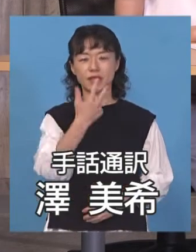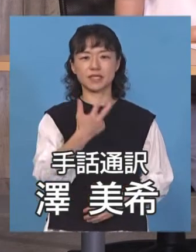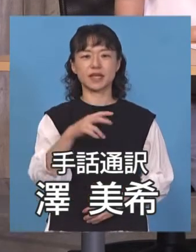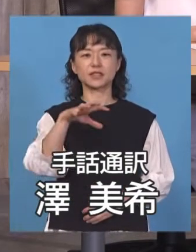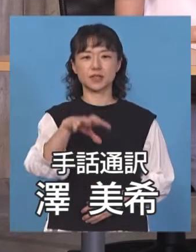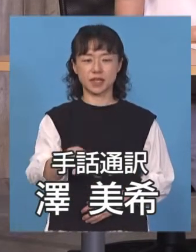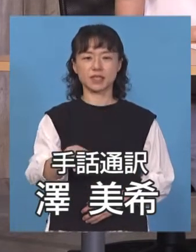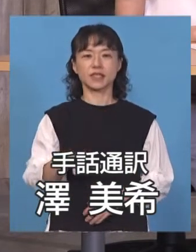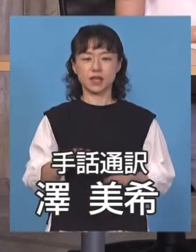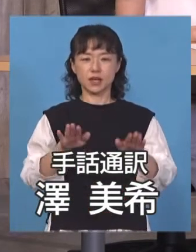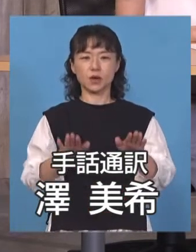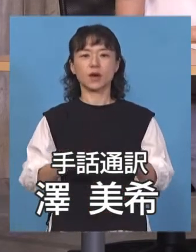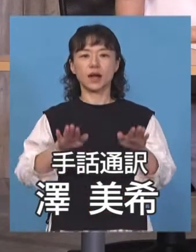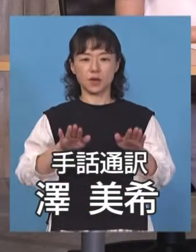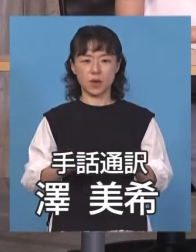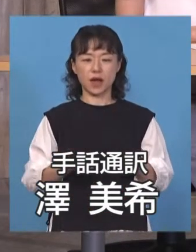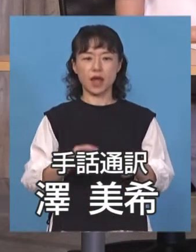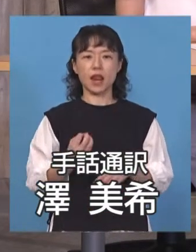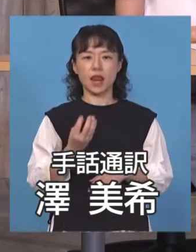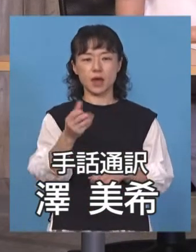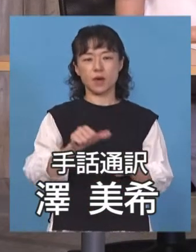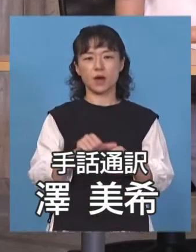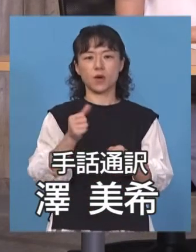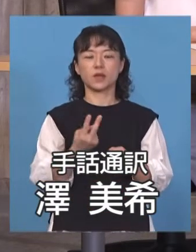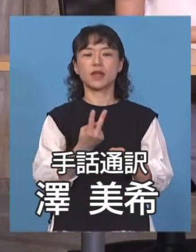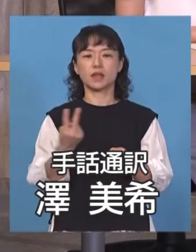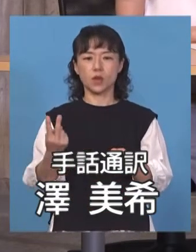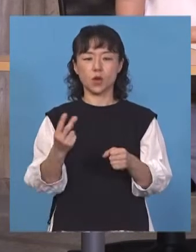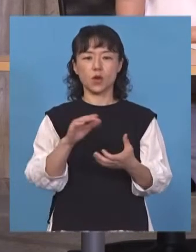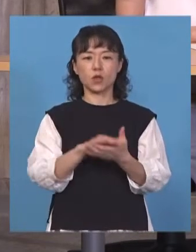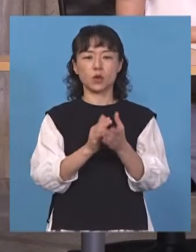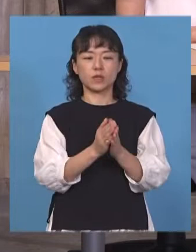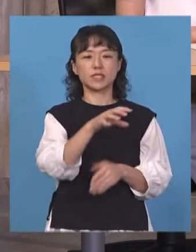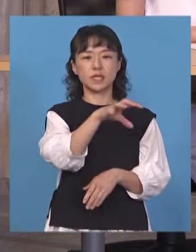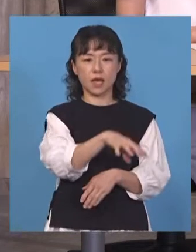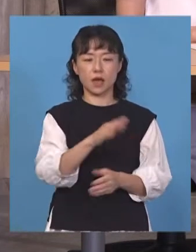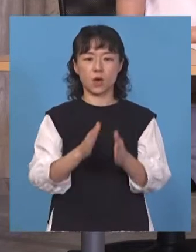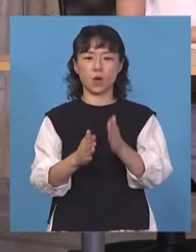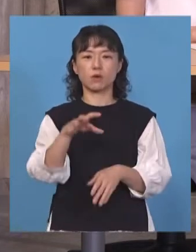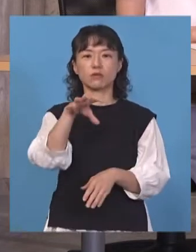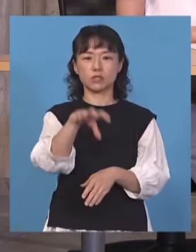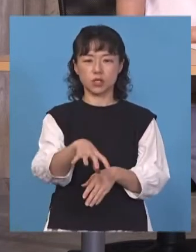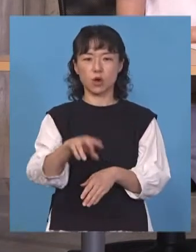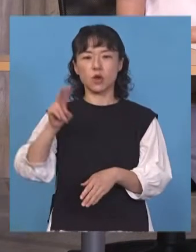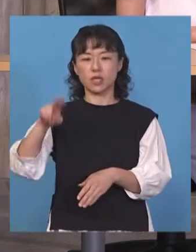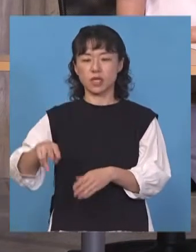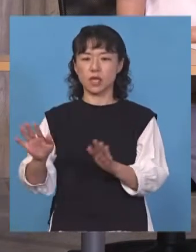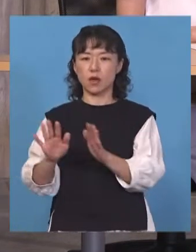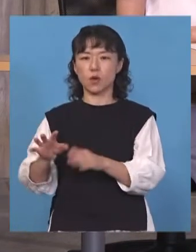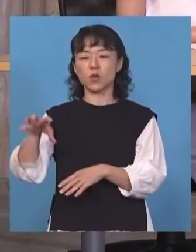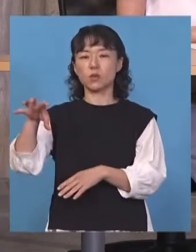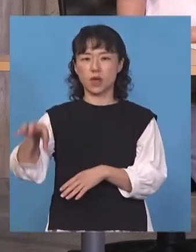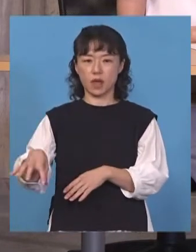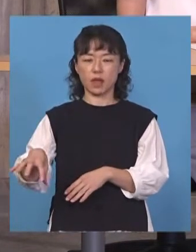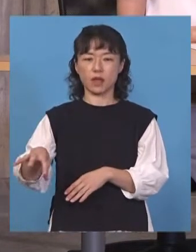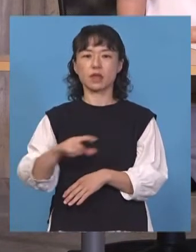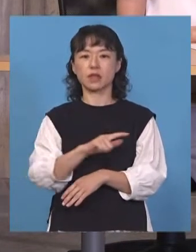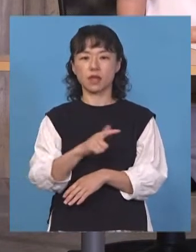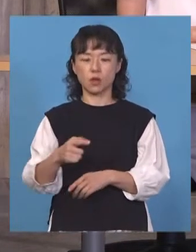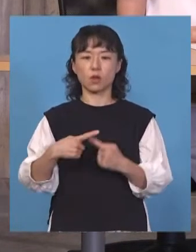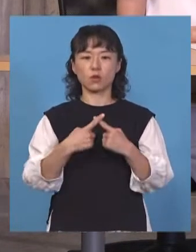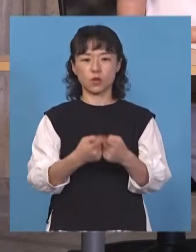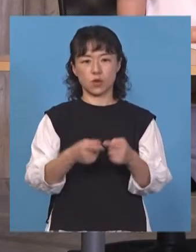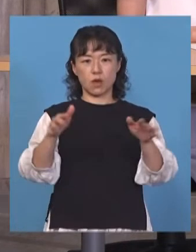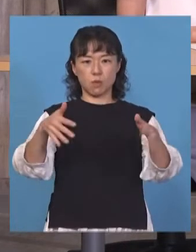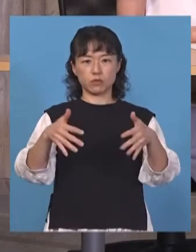こんにちは、市役所です。今回は令和5年度の幼稚園保育所認定こども園などへの入園児募